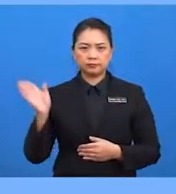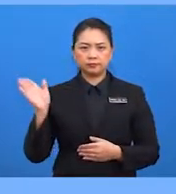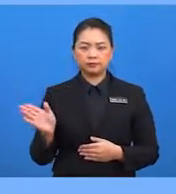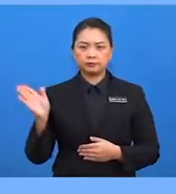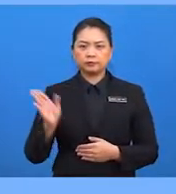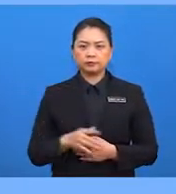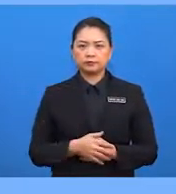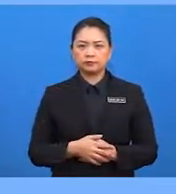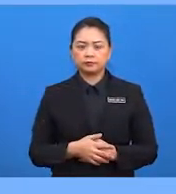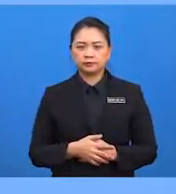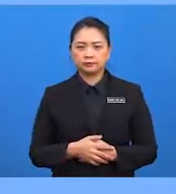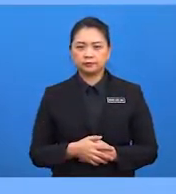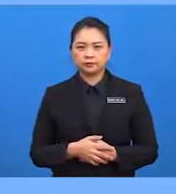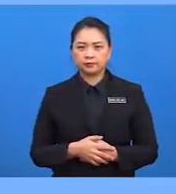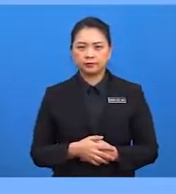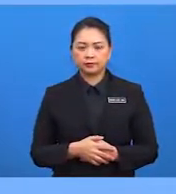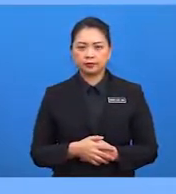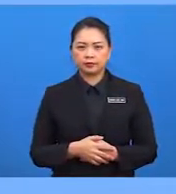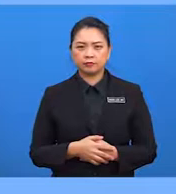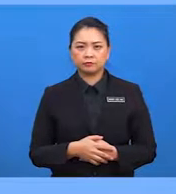hidroksida NaOH.